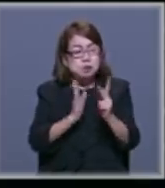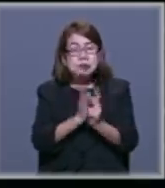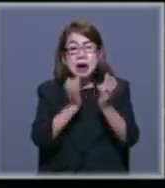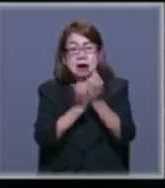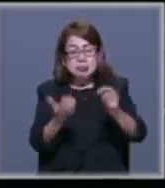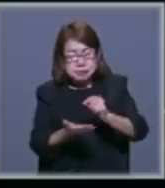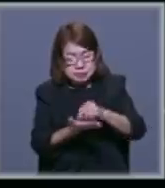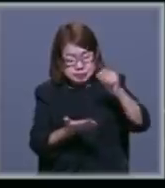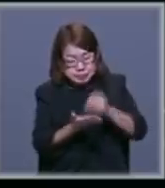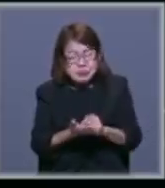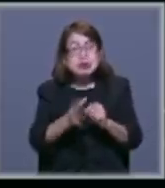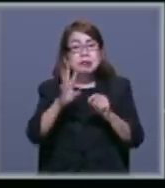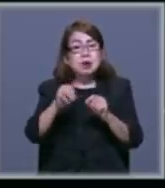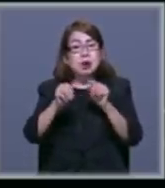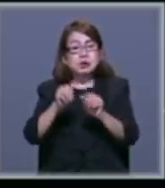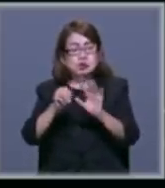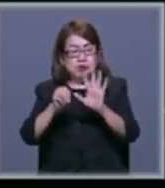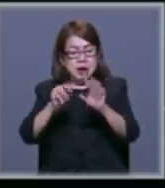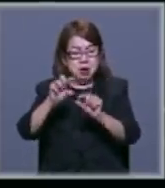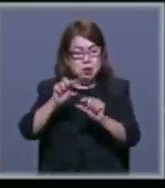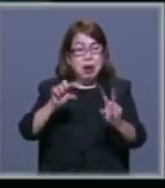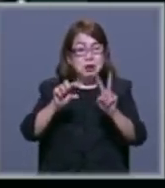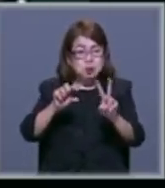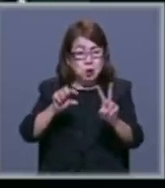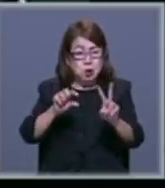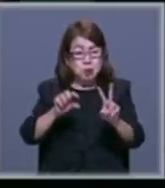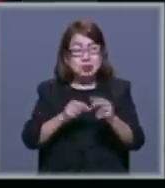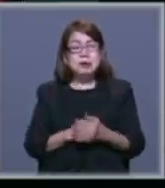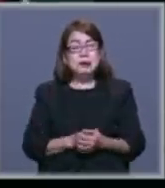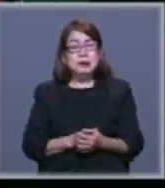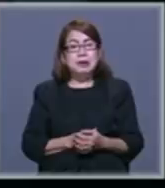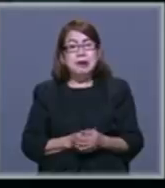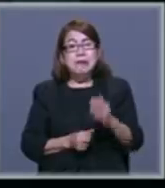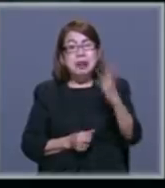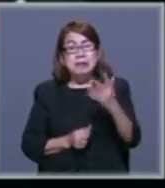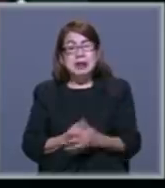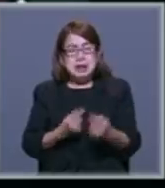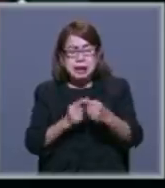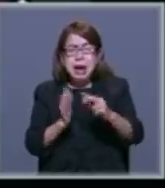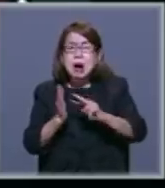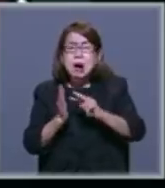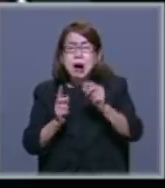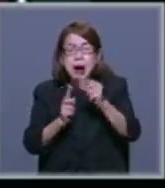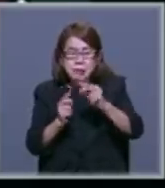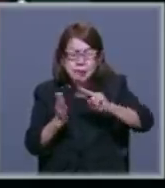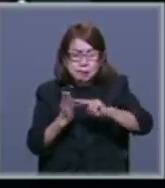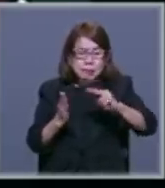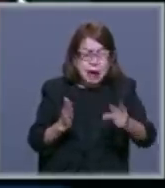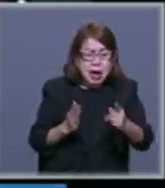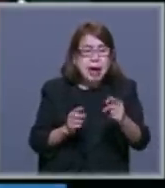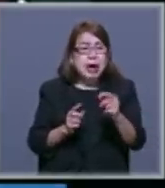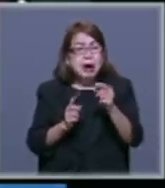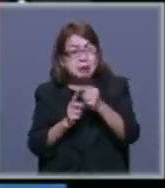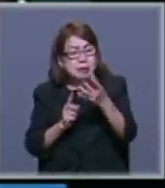บัญญัติไว้ในมาตรา5วรรค2ของรัฐธรรมนูญนั้นถึงแม้จะไม่มีนิยามศัพท์ไว้เป็นการเฉพาะแต่ก็พออนุม